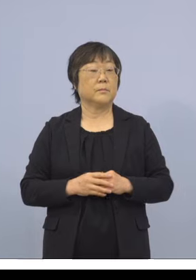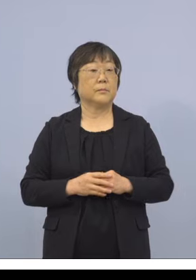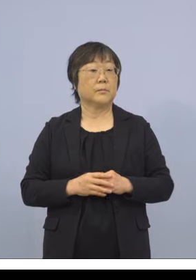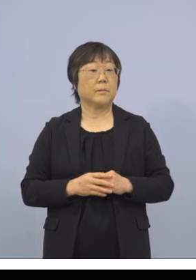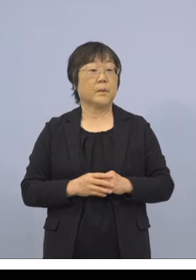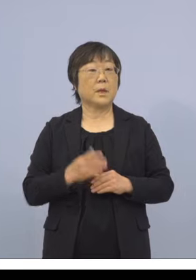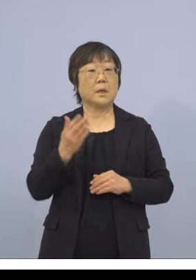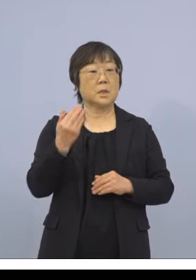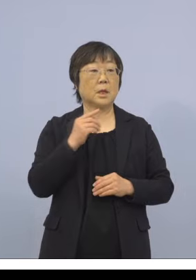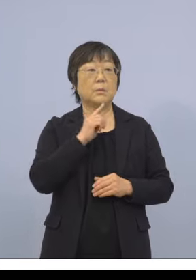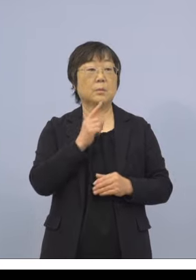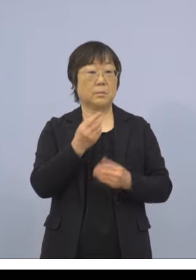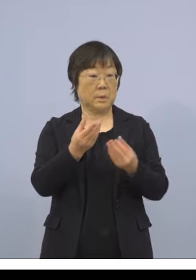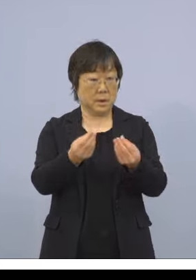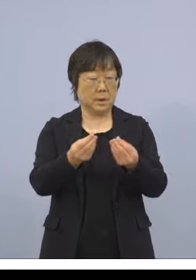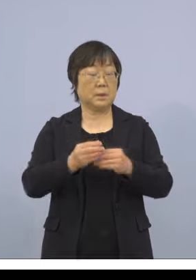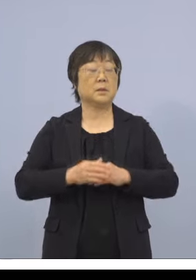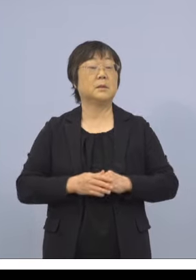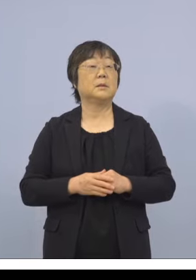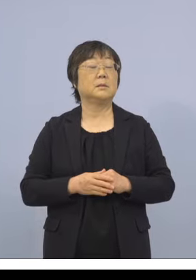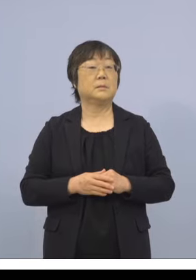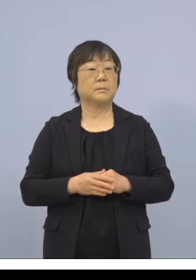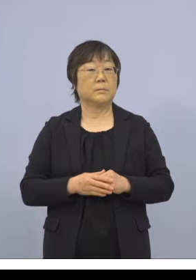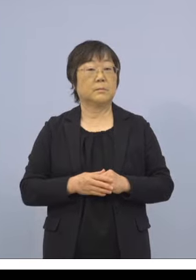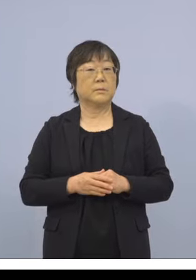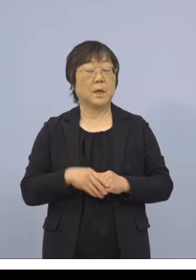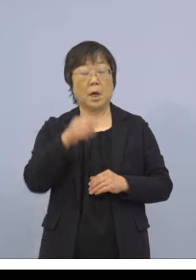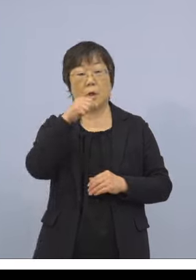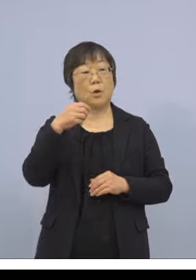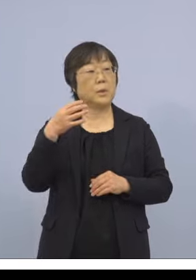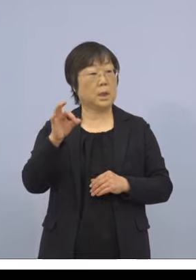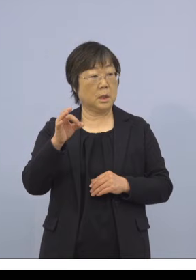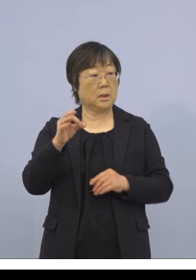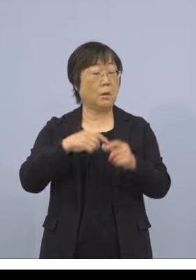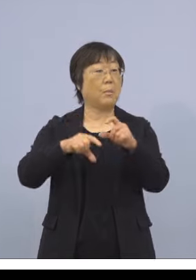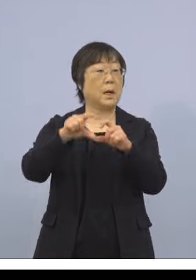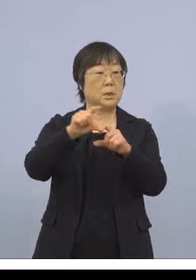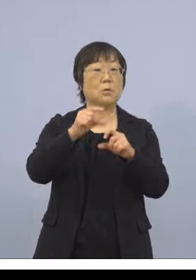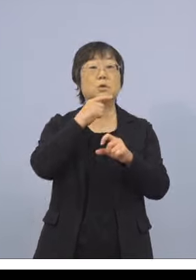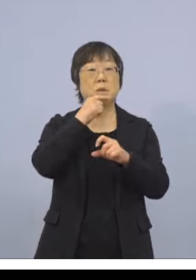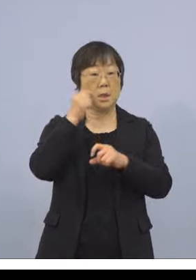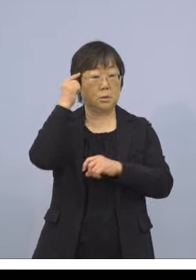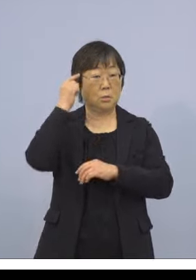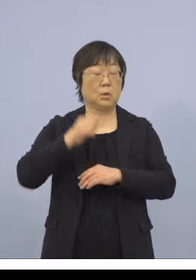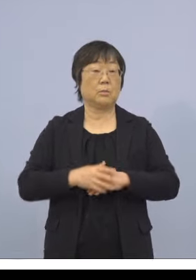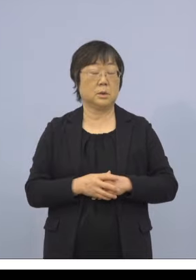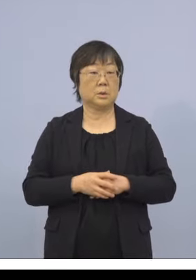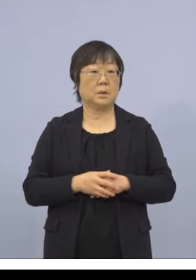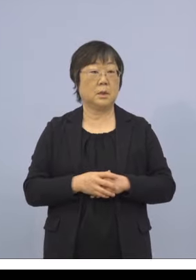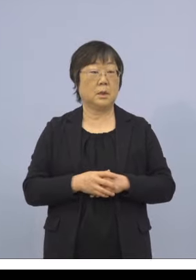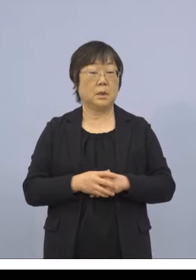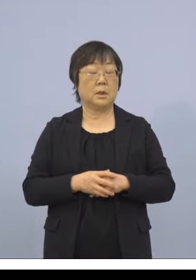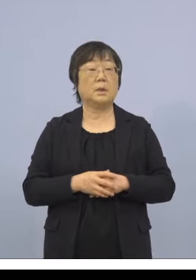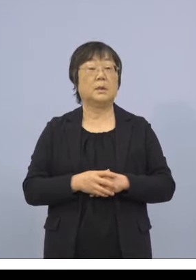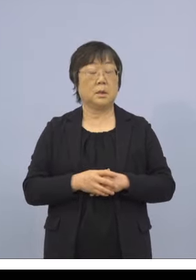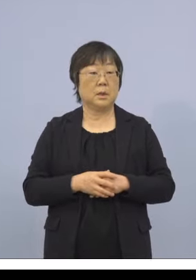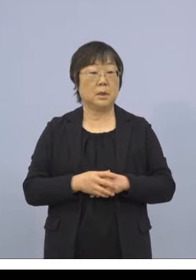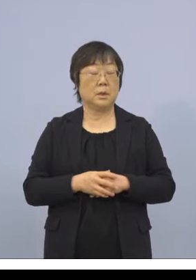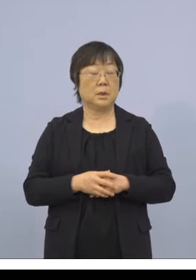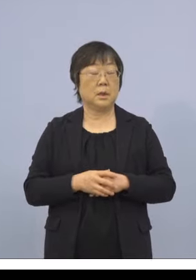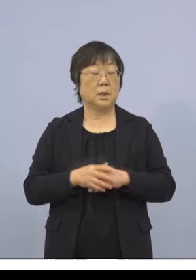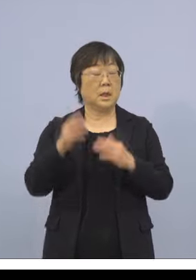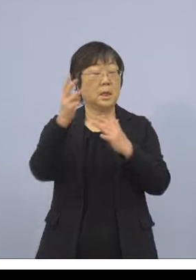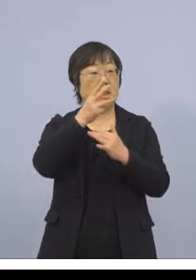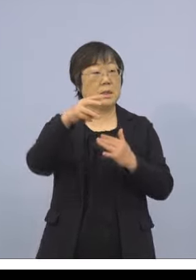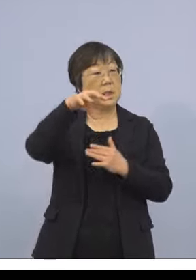そして先ほど述べましたが、予備費を倍増したいと思います。これはまだまだ被災地支援